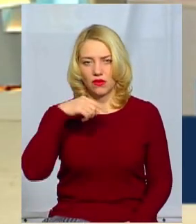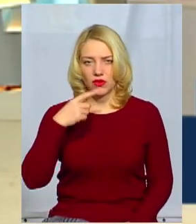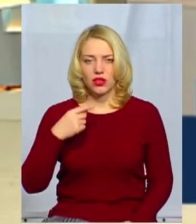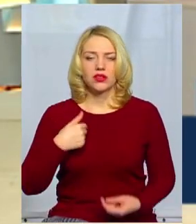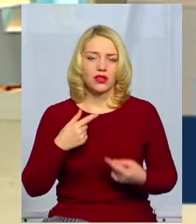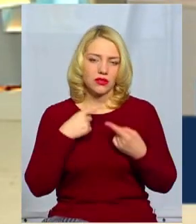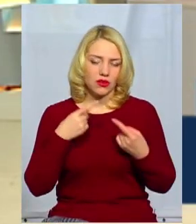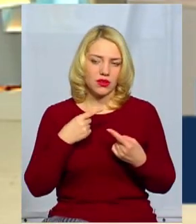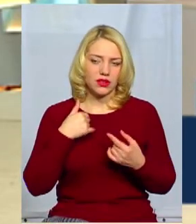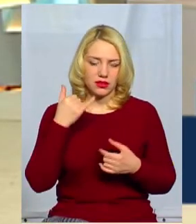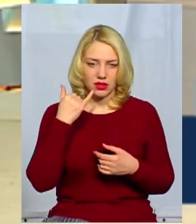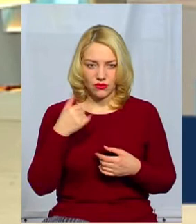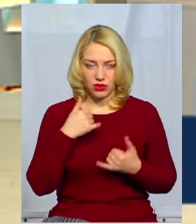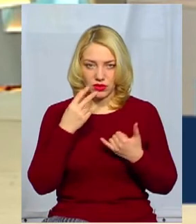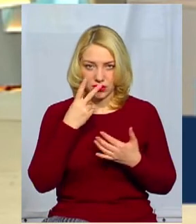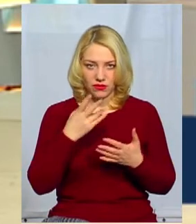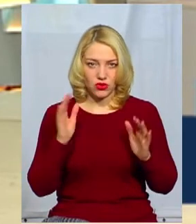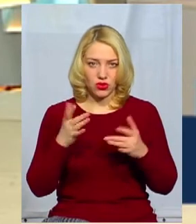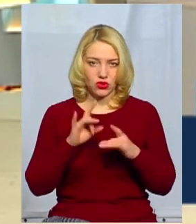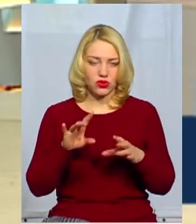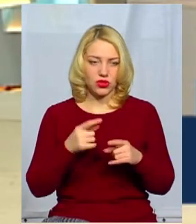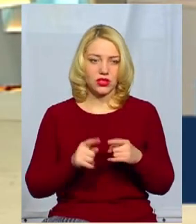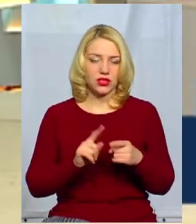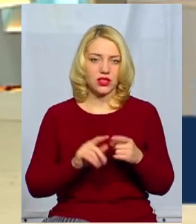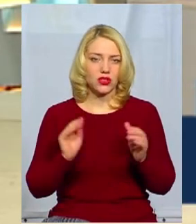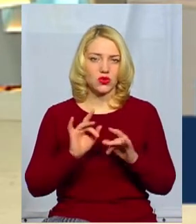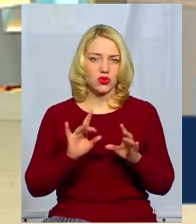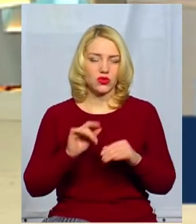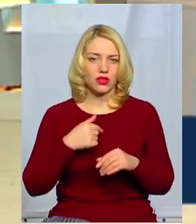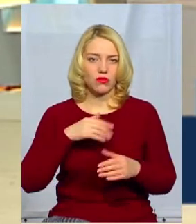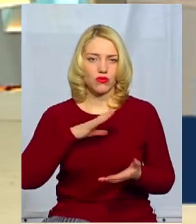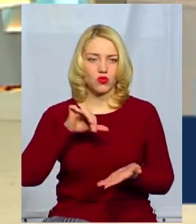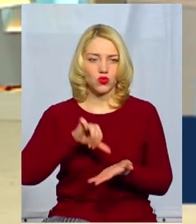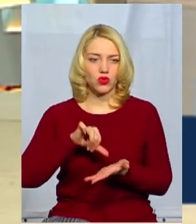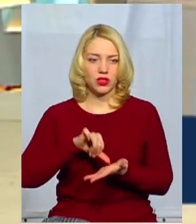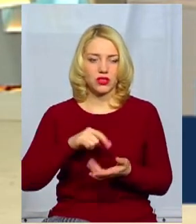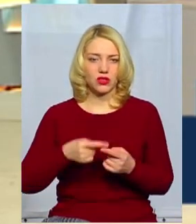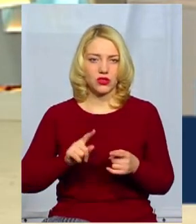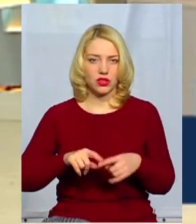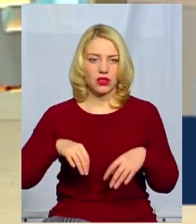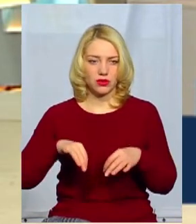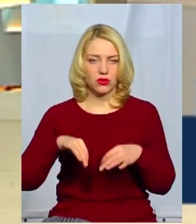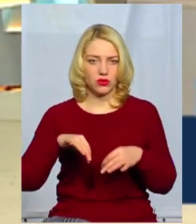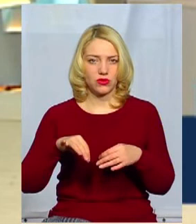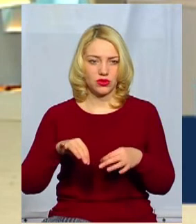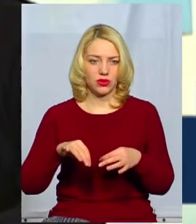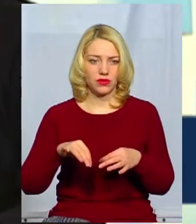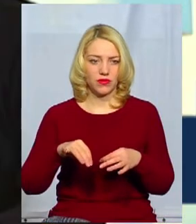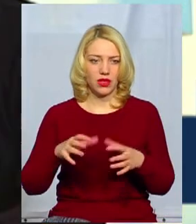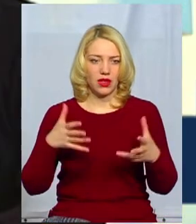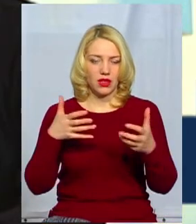Я телефоную, бо я от зараз дивлюся сюжет, і цей сюжет я був учасником цієї дорожньо-транспортної пригоди.